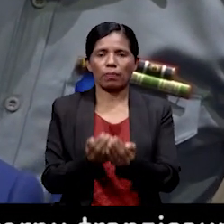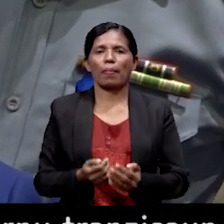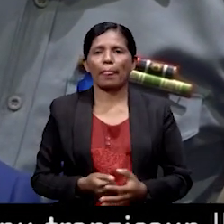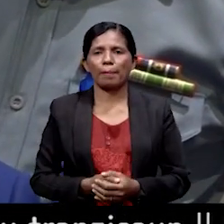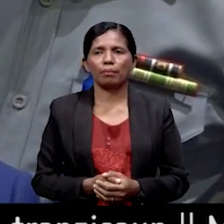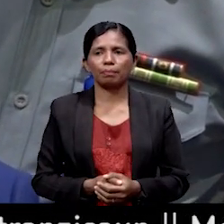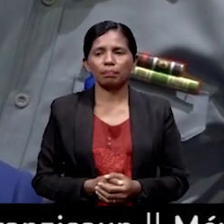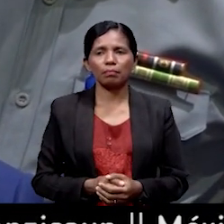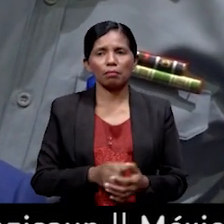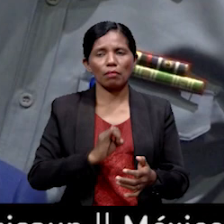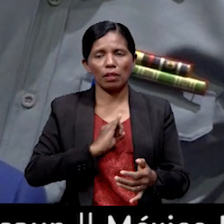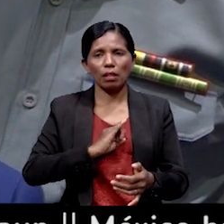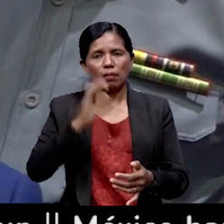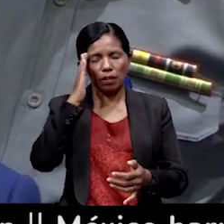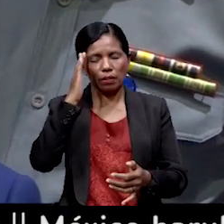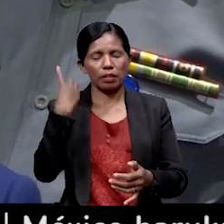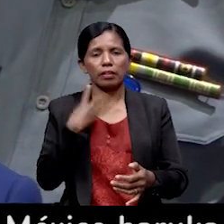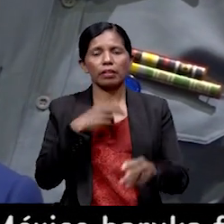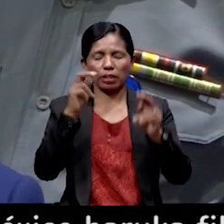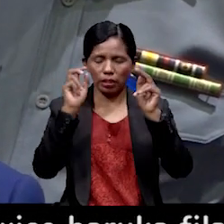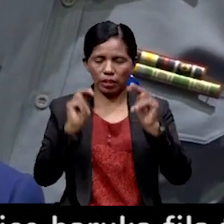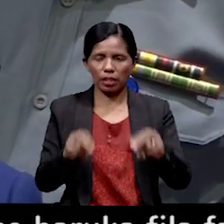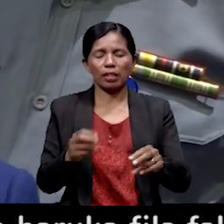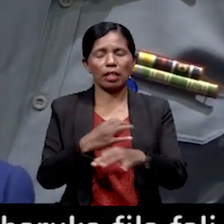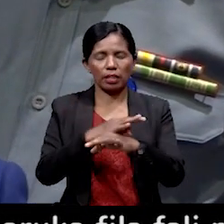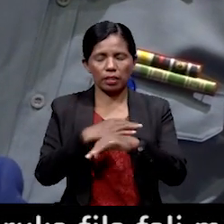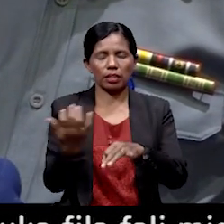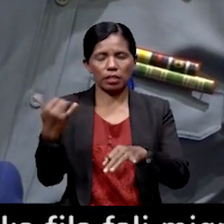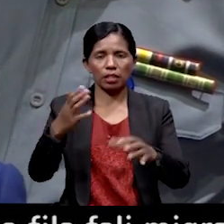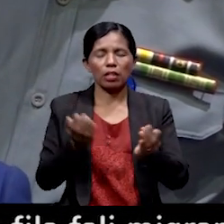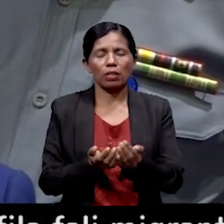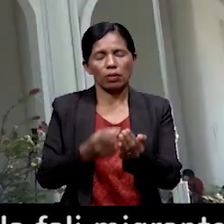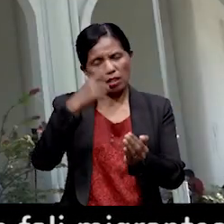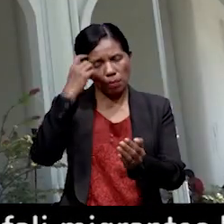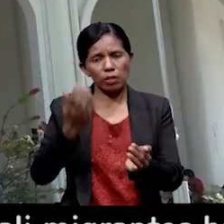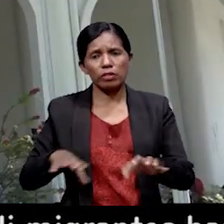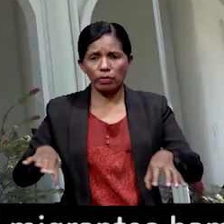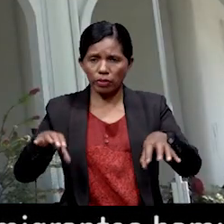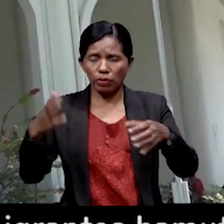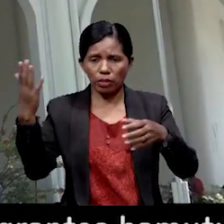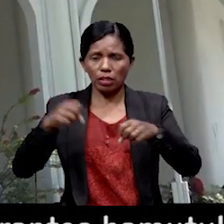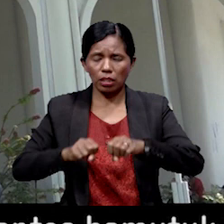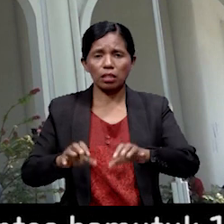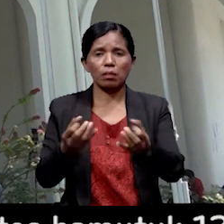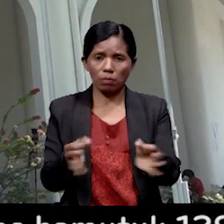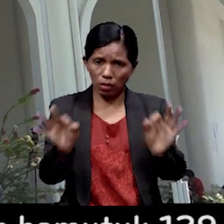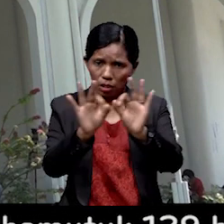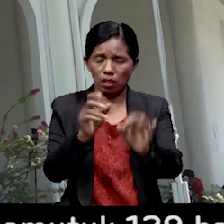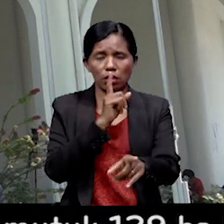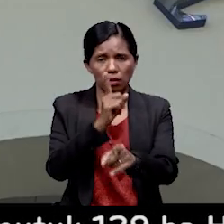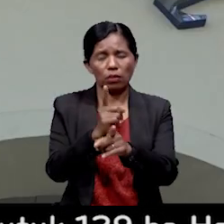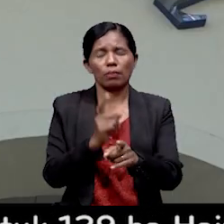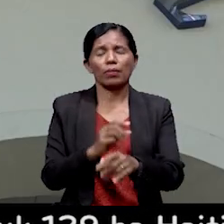hau hanoeng ita tengki hadiah serna ro ne tambah ne serna servisu ya tas ini importante los. Konaba problema refere antes